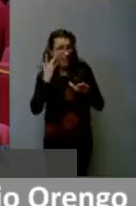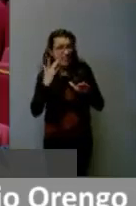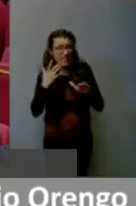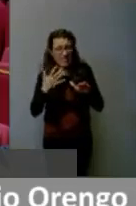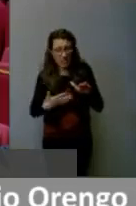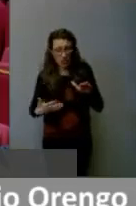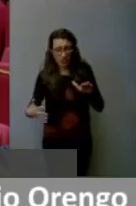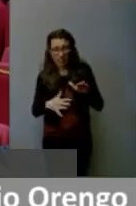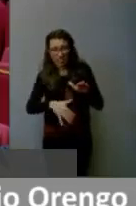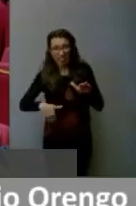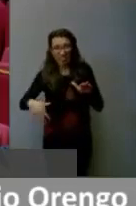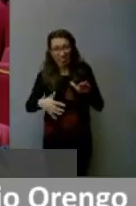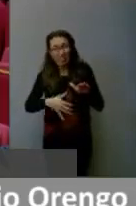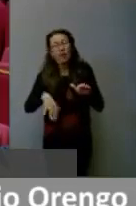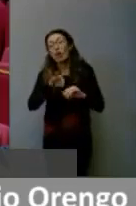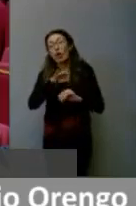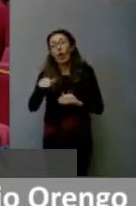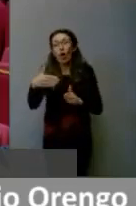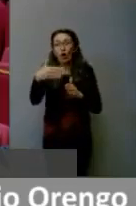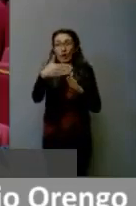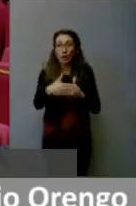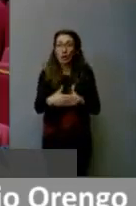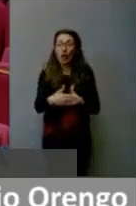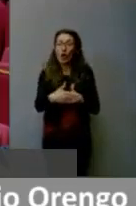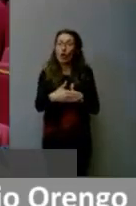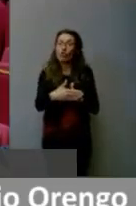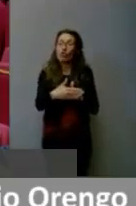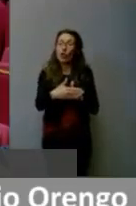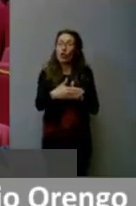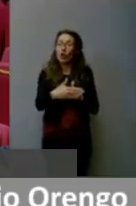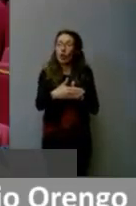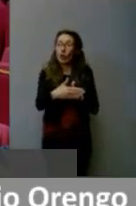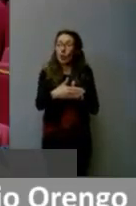essendo tale incrocio zona di